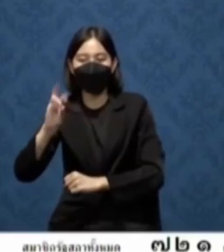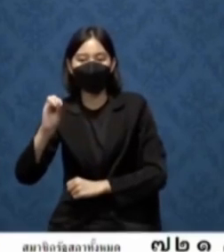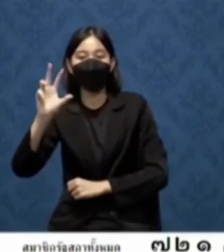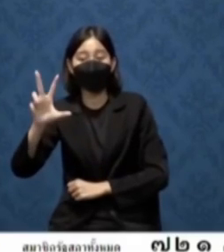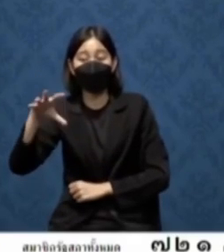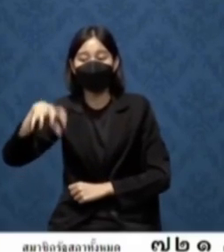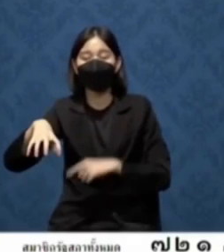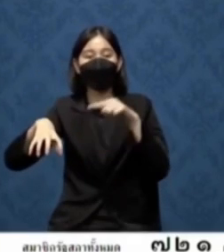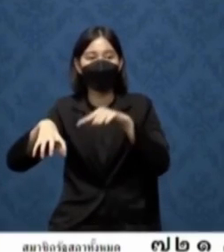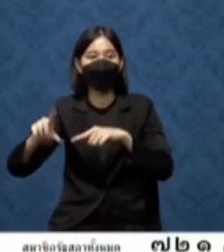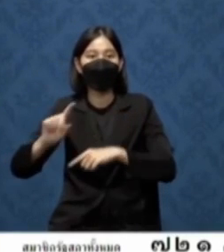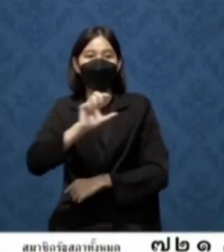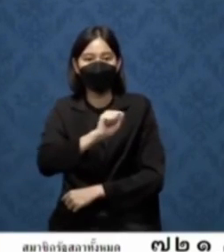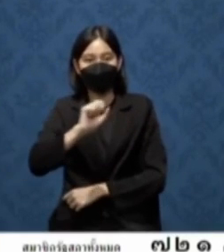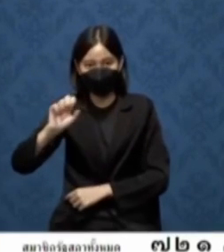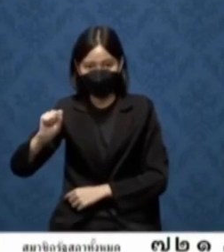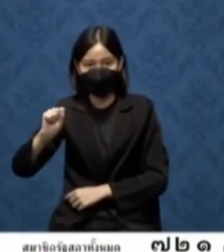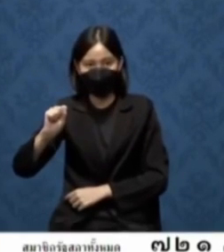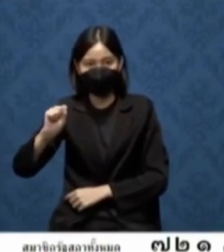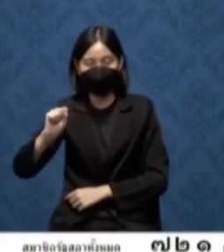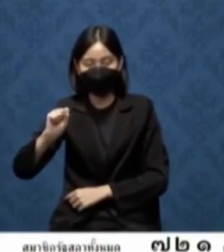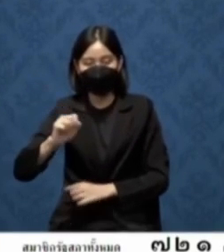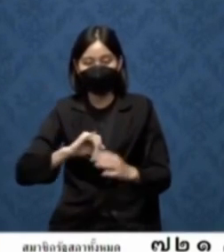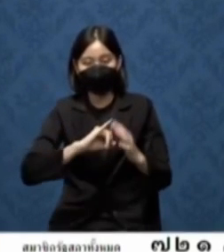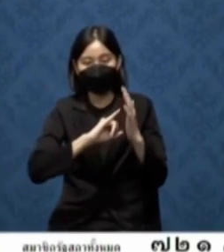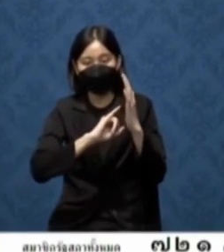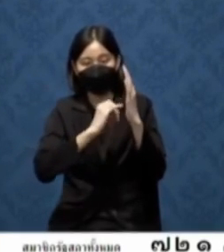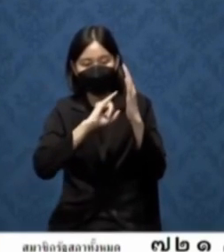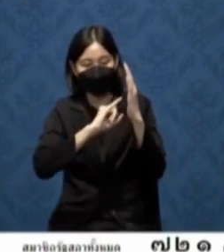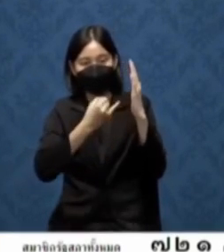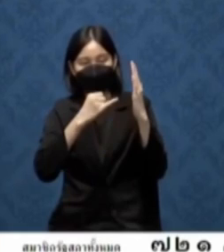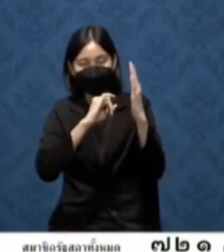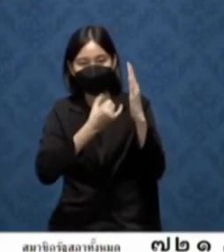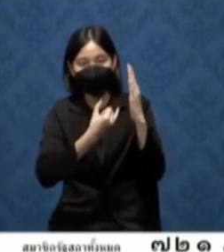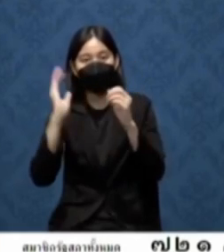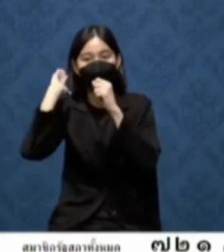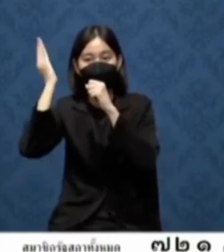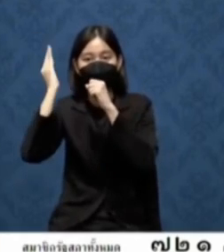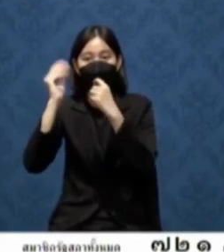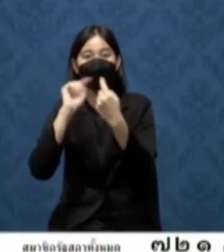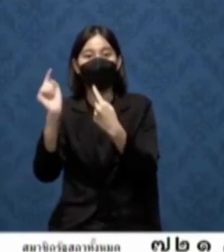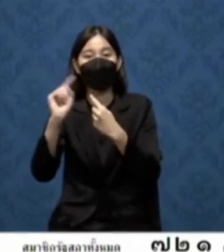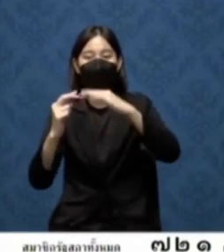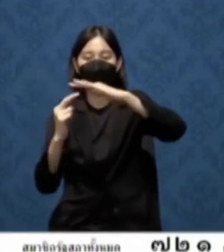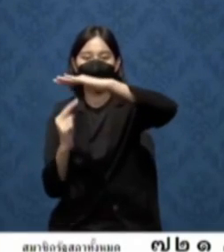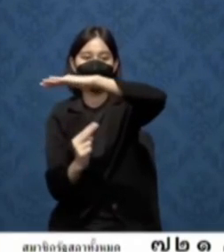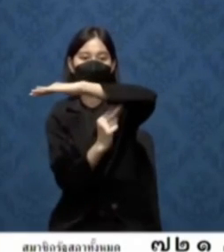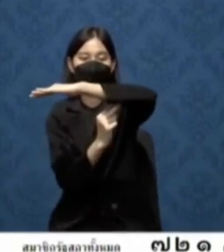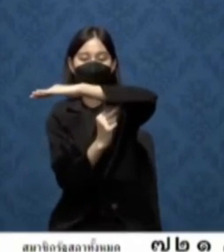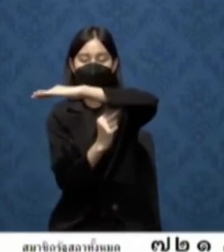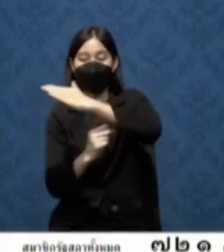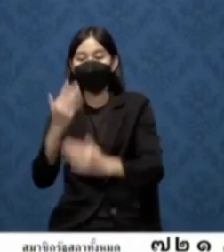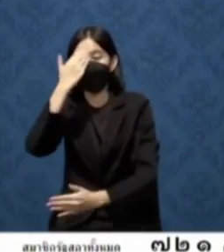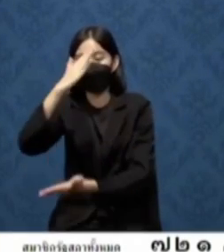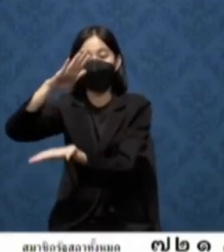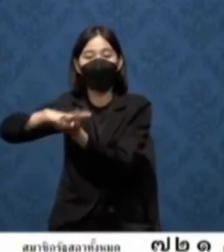ที่แห่งนี้ส.ส.ยานทิชาจากจันทบุรีต้องออกมาอภิปรายถึงสะพานลอยหน้าโรงเรียนแห่งหนึ่